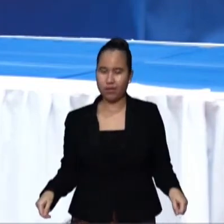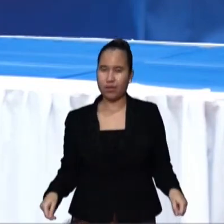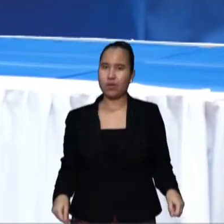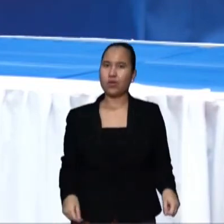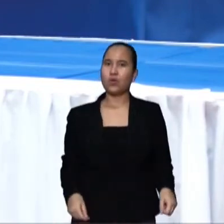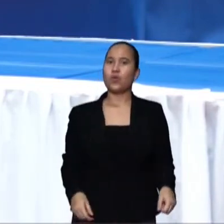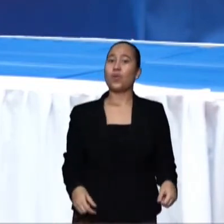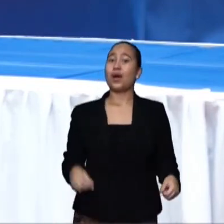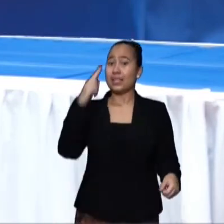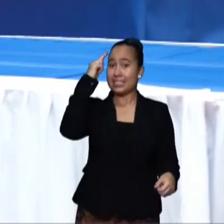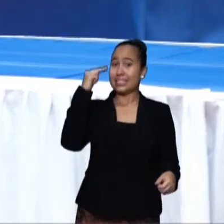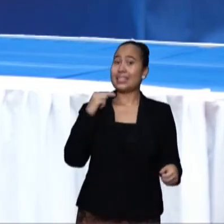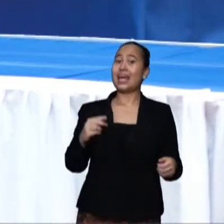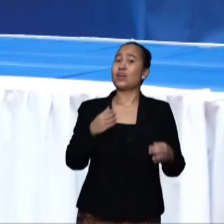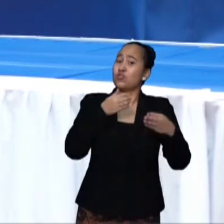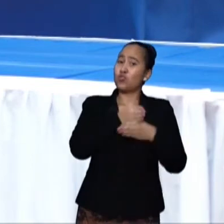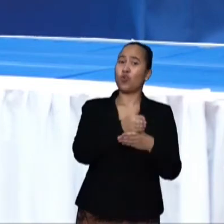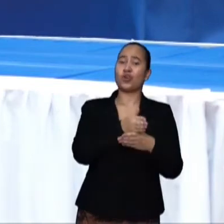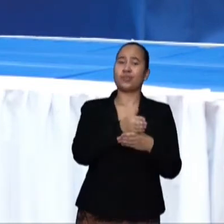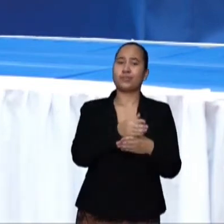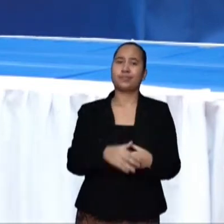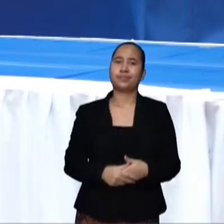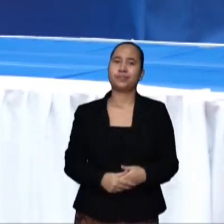Wat vaak voorkomt is dat